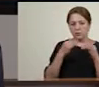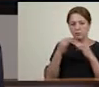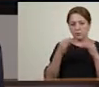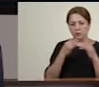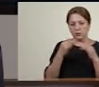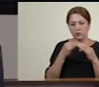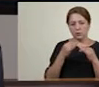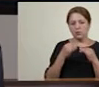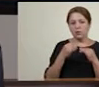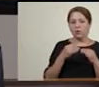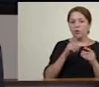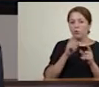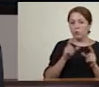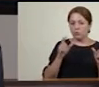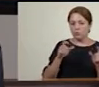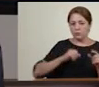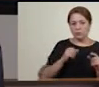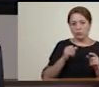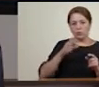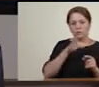izdoshlaridir. Tobiinlar esa